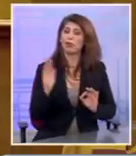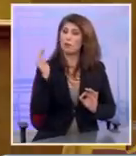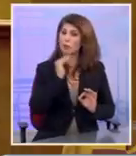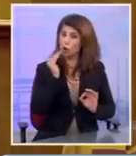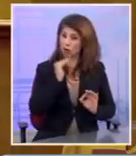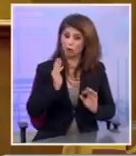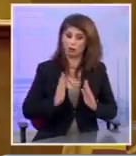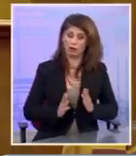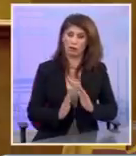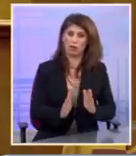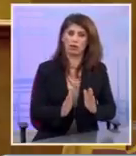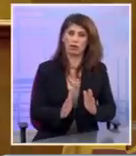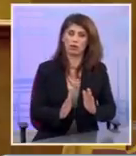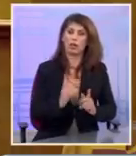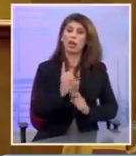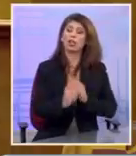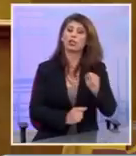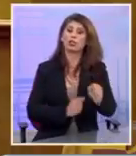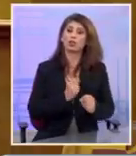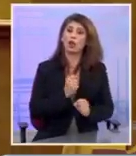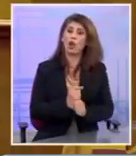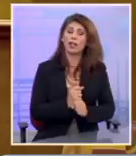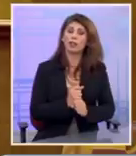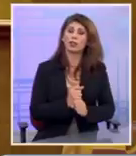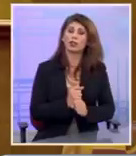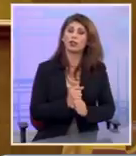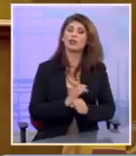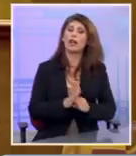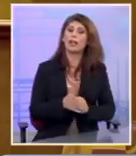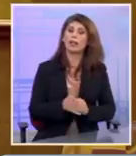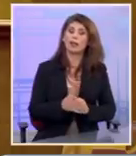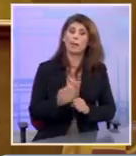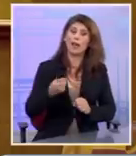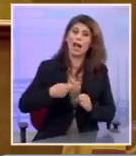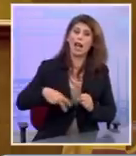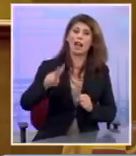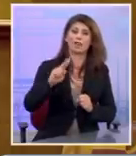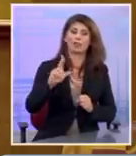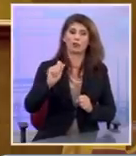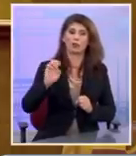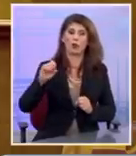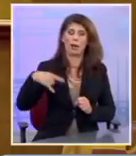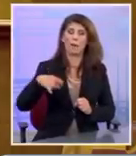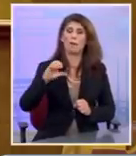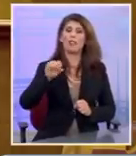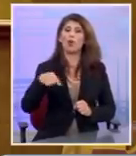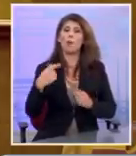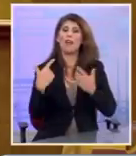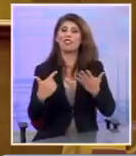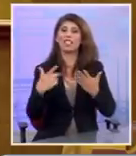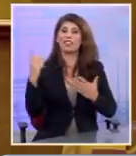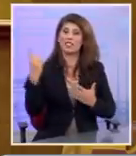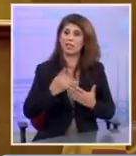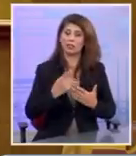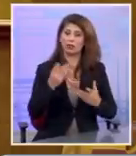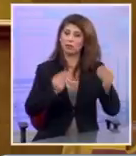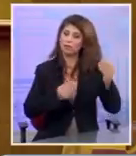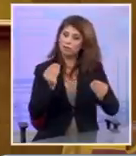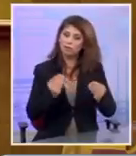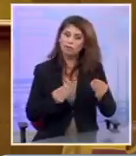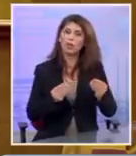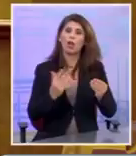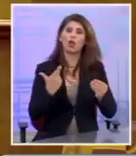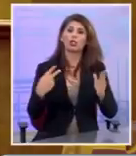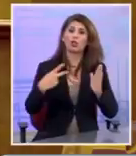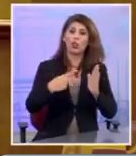γρήγορα, η χρονιά έκλεινε με αύξηση του ΑΕΠ κατά 0,7% και υπολόγιζαν ότι